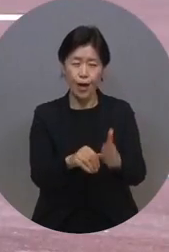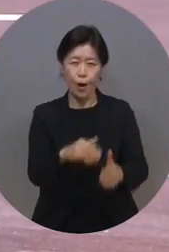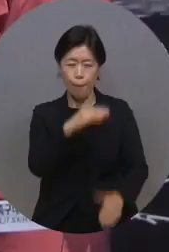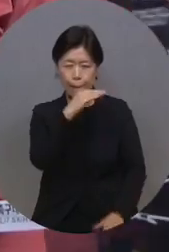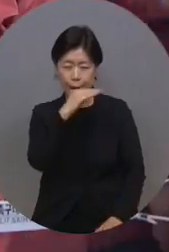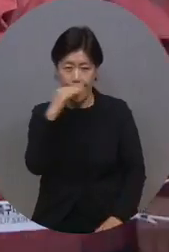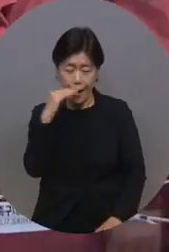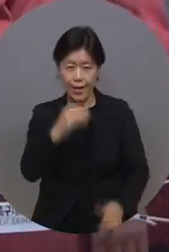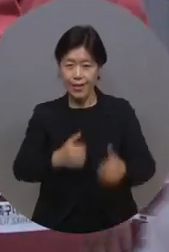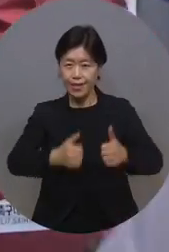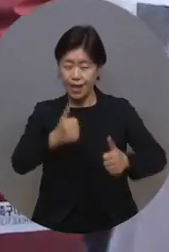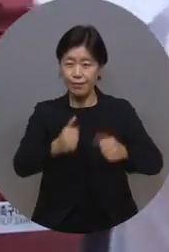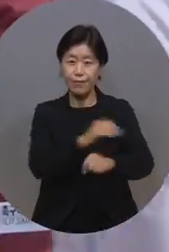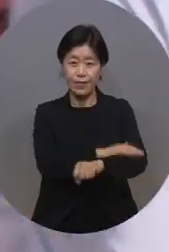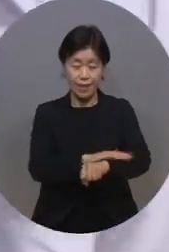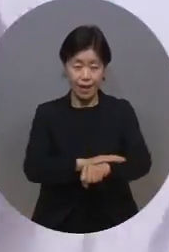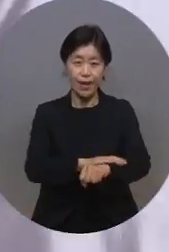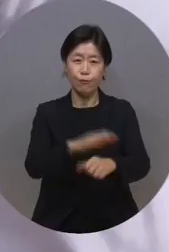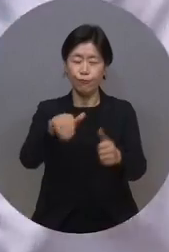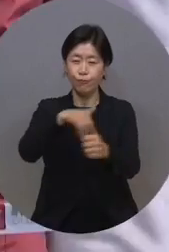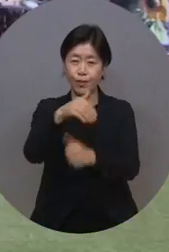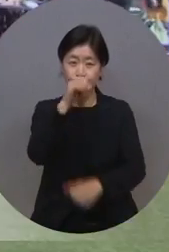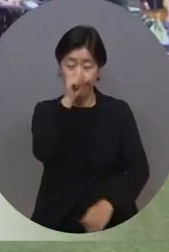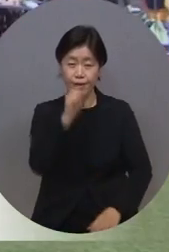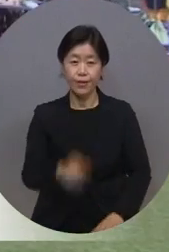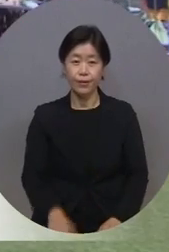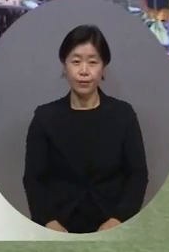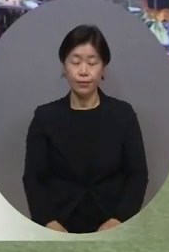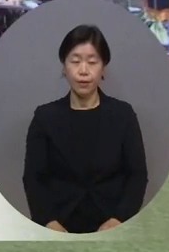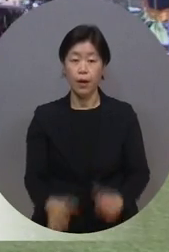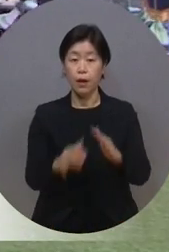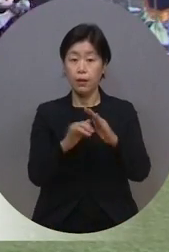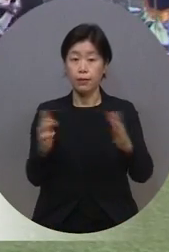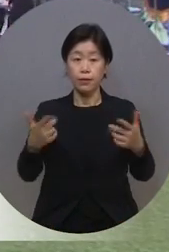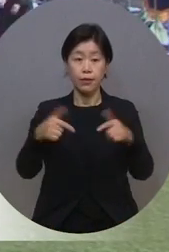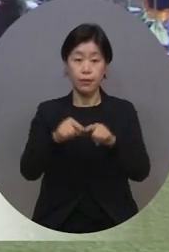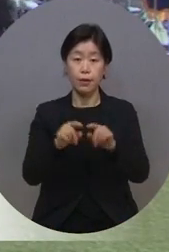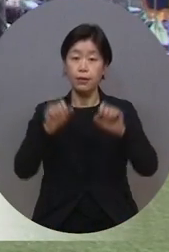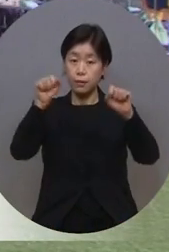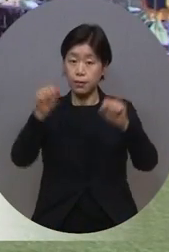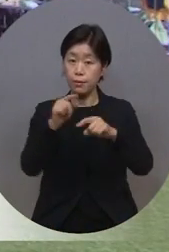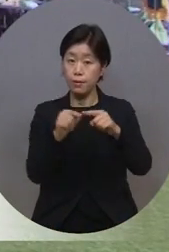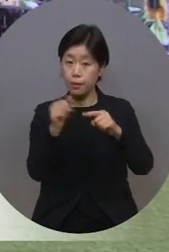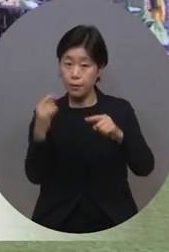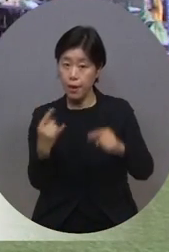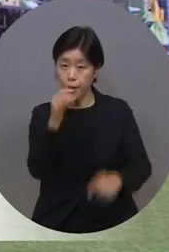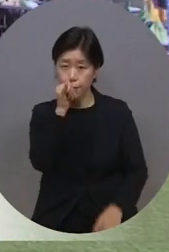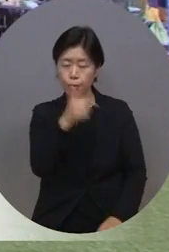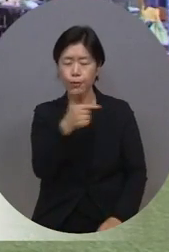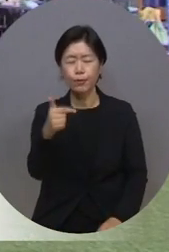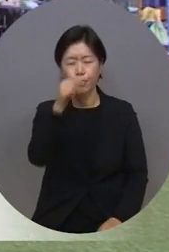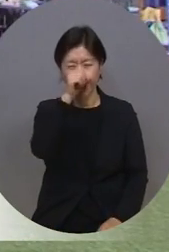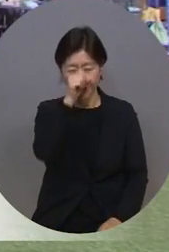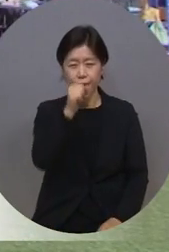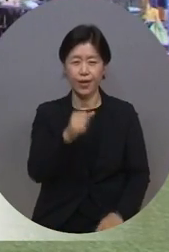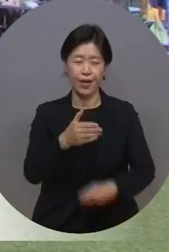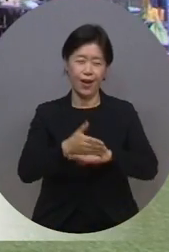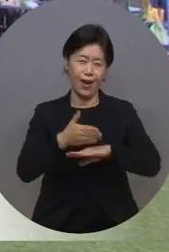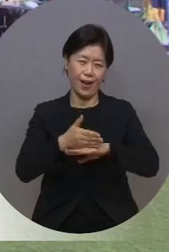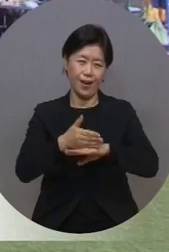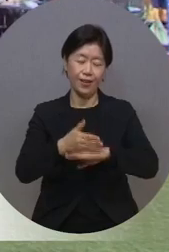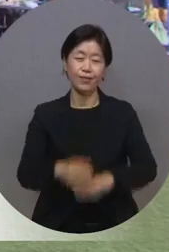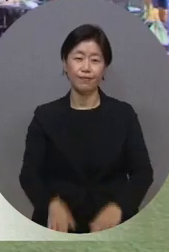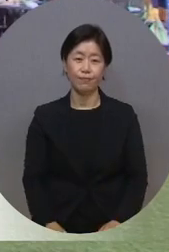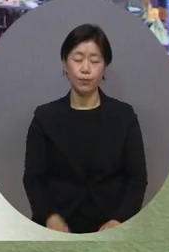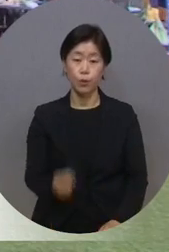진행하면서 행사 분위기가 더욱 밝아집니다. 네, 가족 동반 체육대회 해서 너무 감사드리고 고맙고 그리고 너무